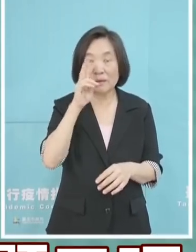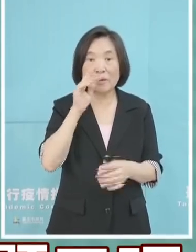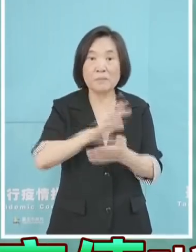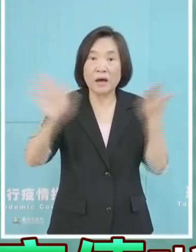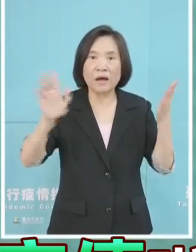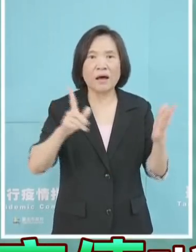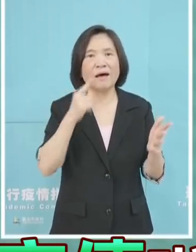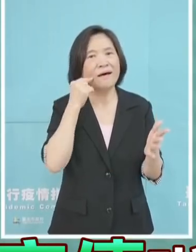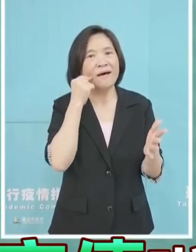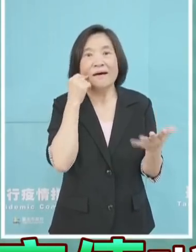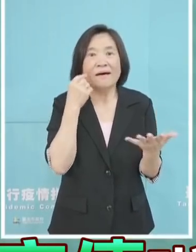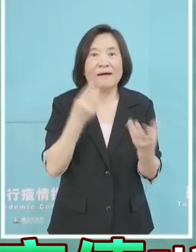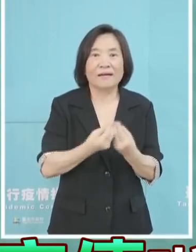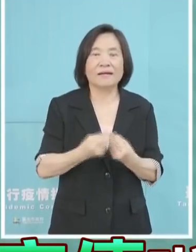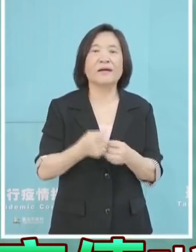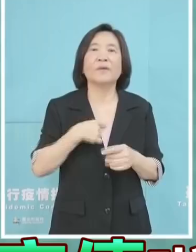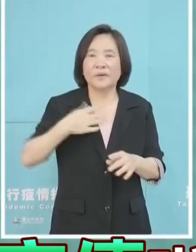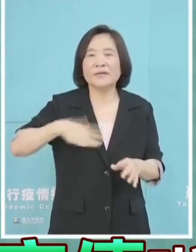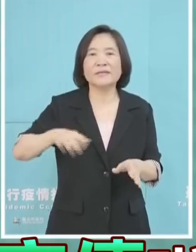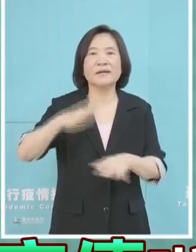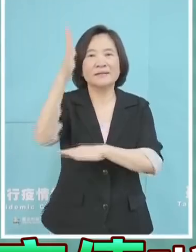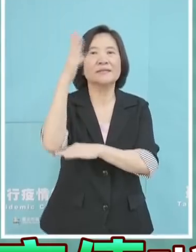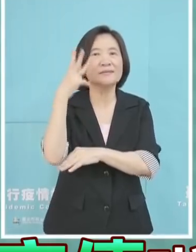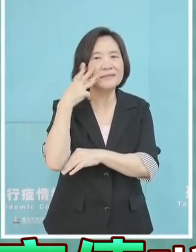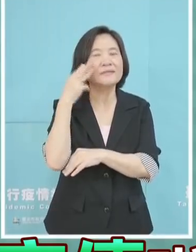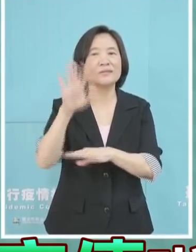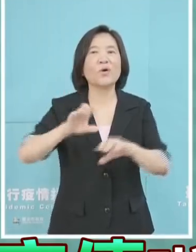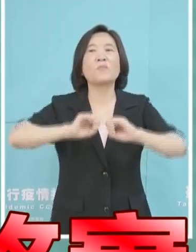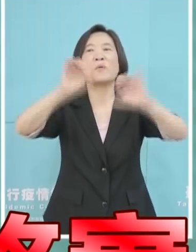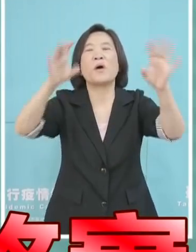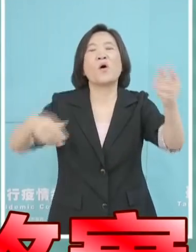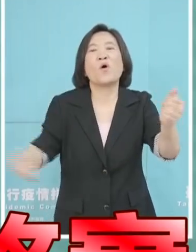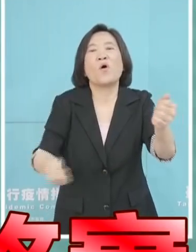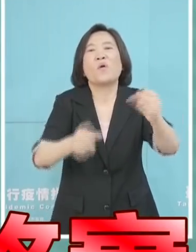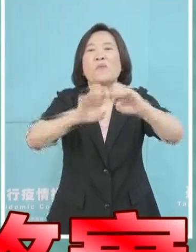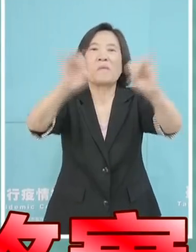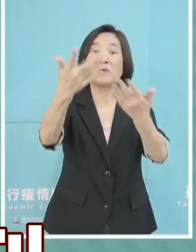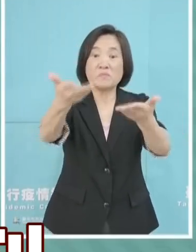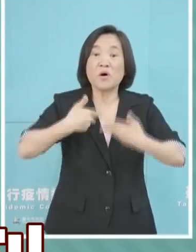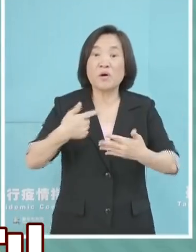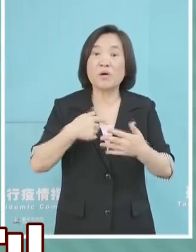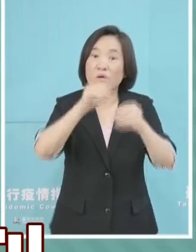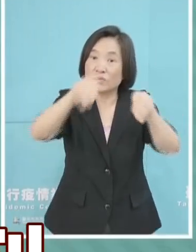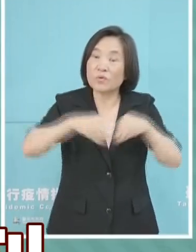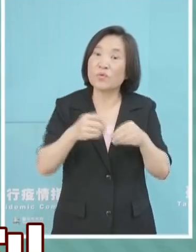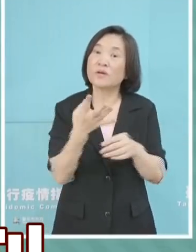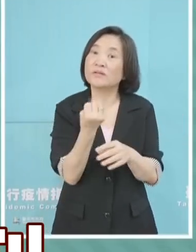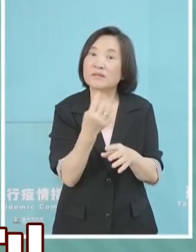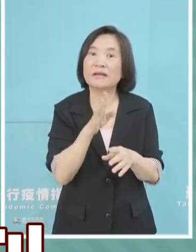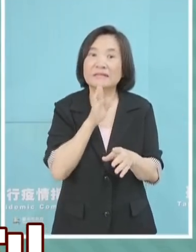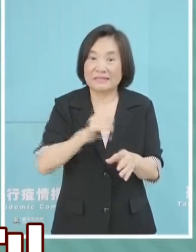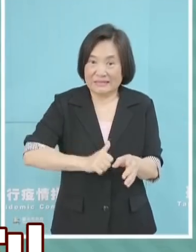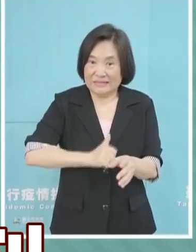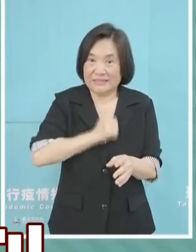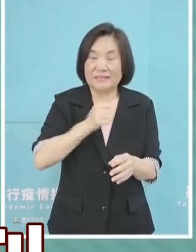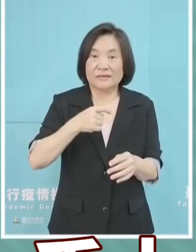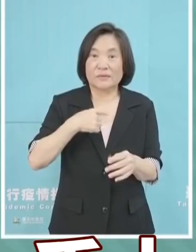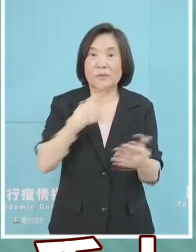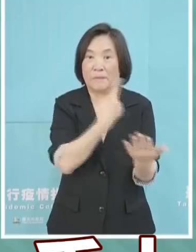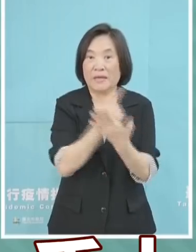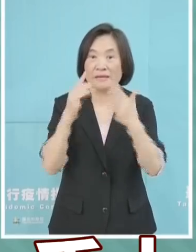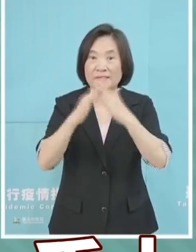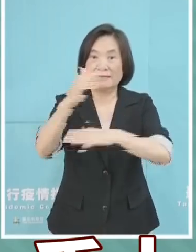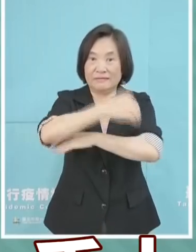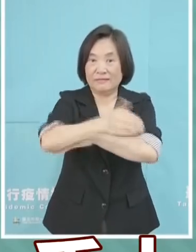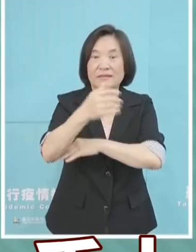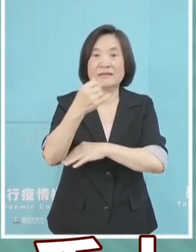题了嘛？所以是这样的，我也知道。政治上还是有宣传的，不过还是要务实，你重点是要花到我们这